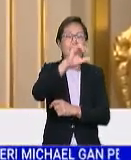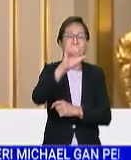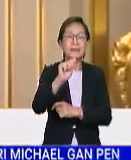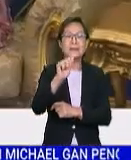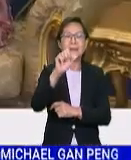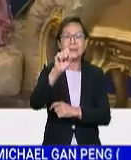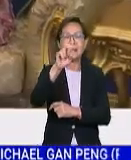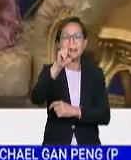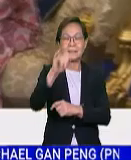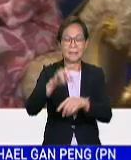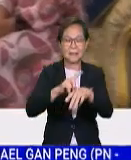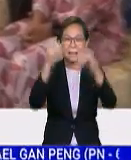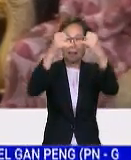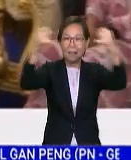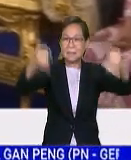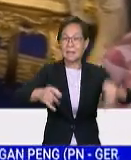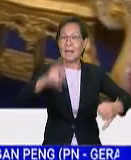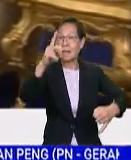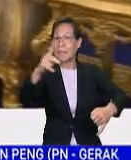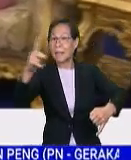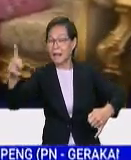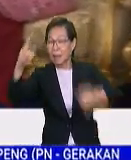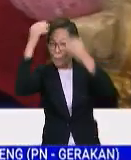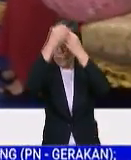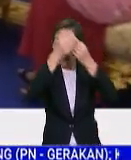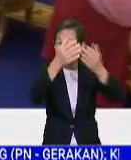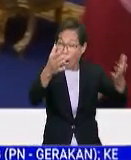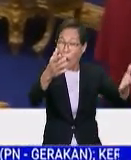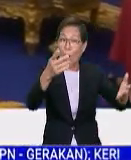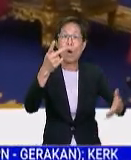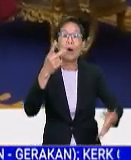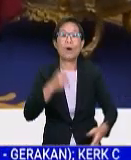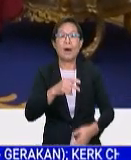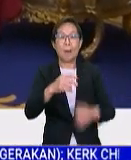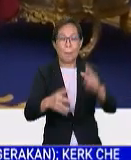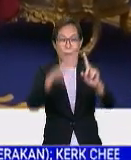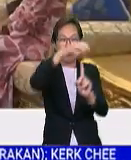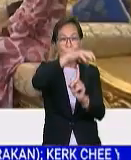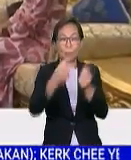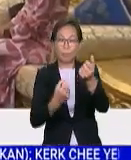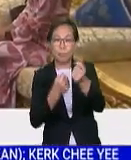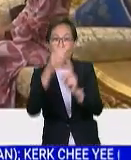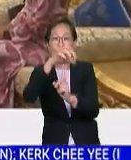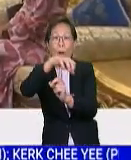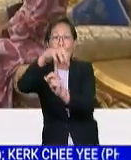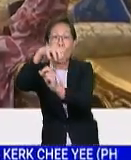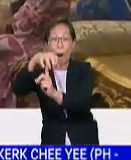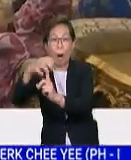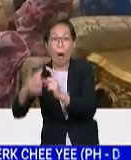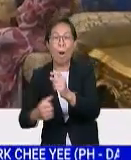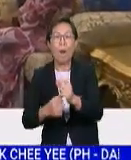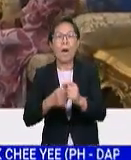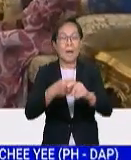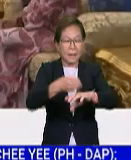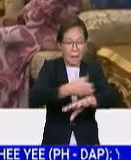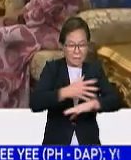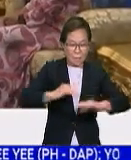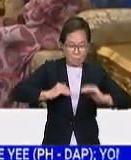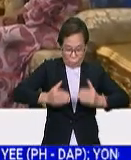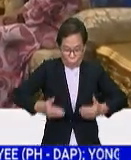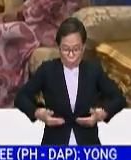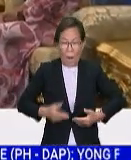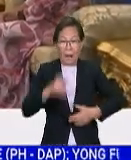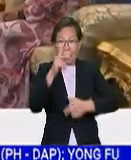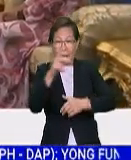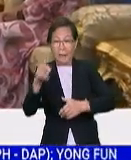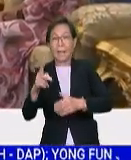seri Kinabalu kunjungan bertujuan memaklumkan touan yang juga penaung persatuan sokongan kanser payudara Kinabalu mengenai